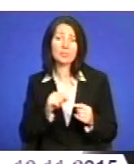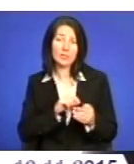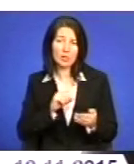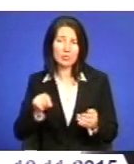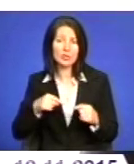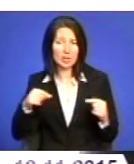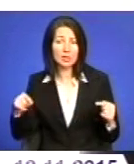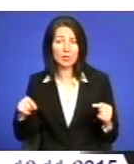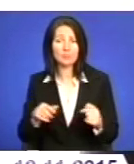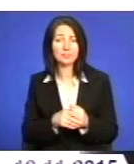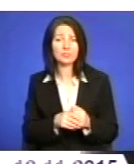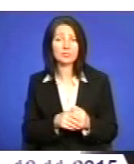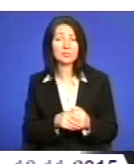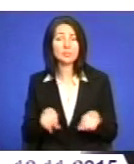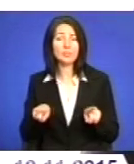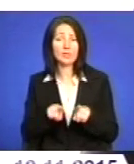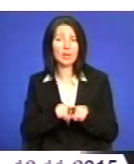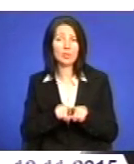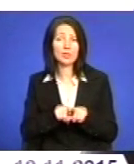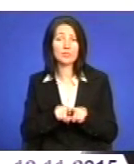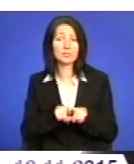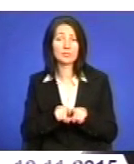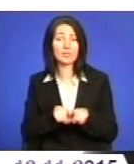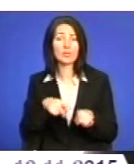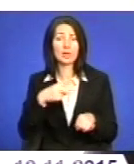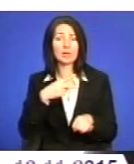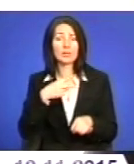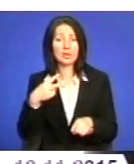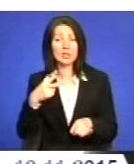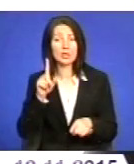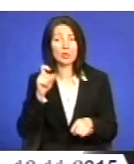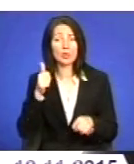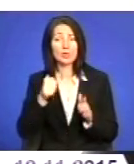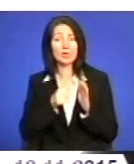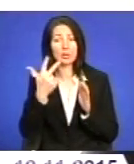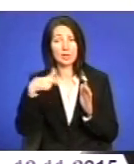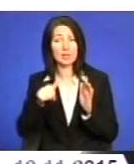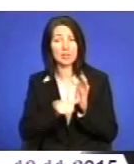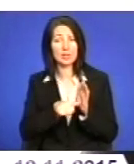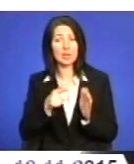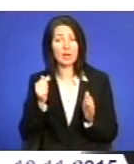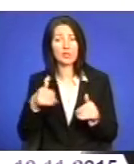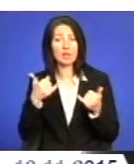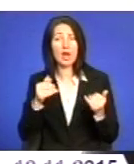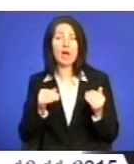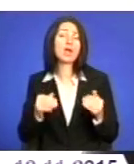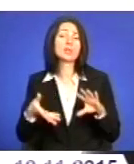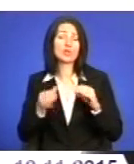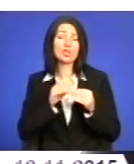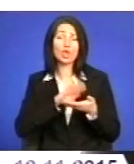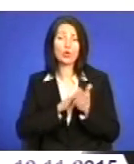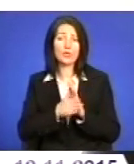приладдя і так далі. І також 2136 гривень для укладення договорів